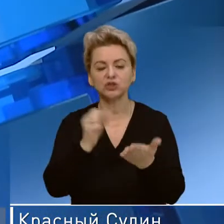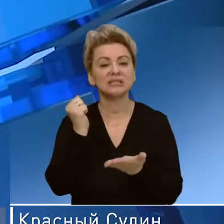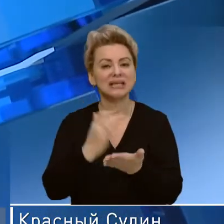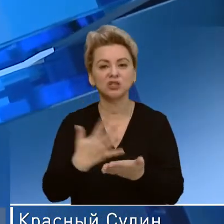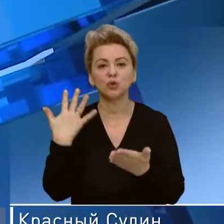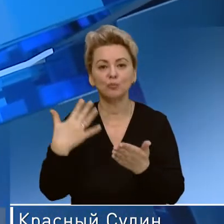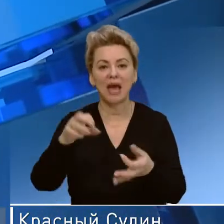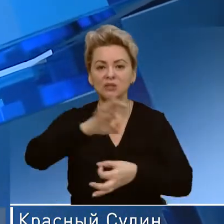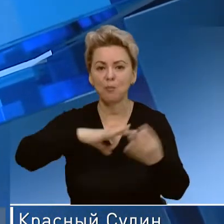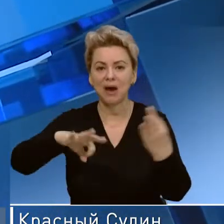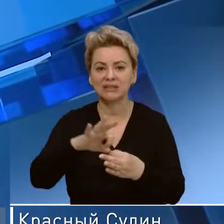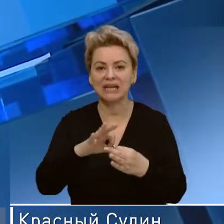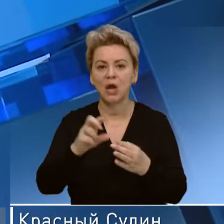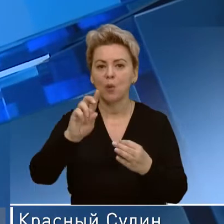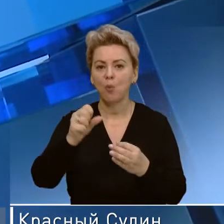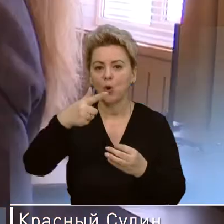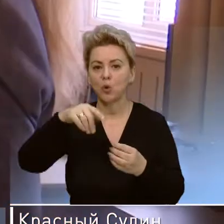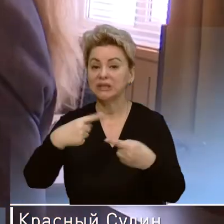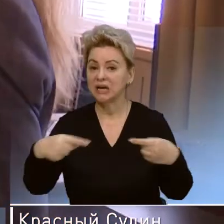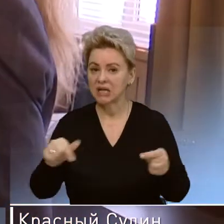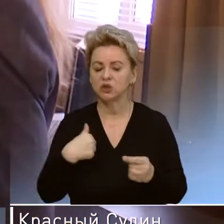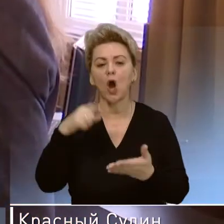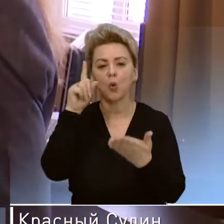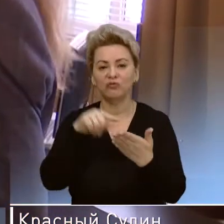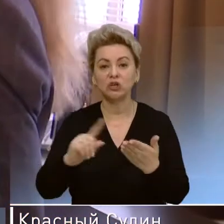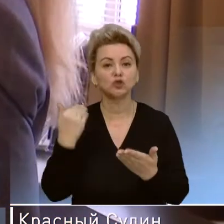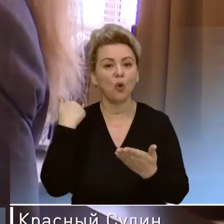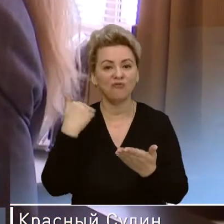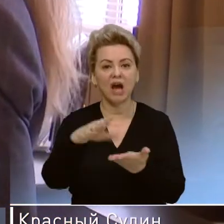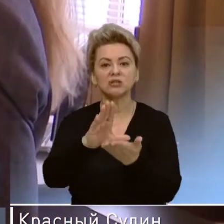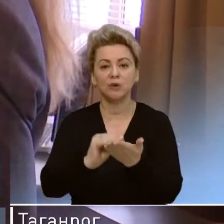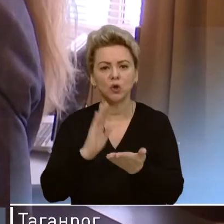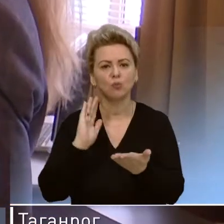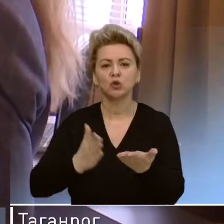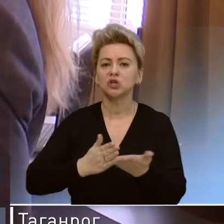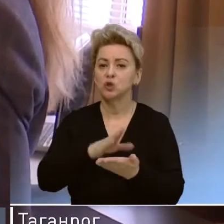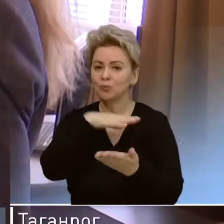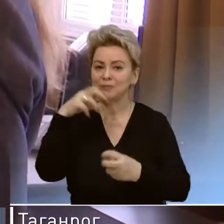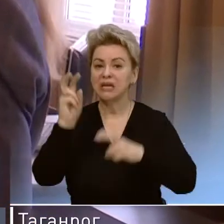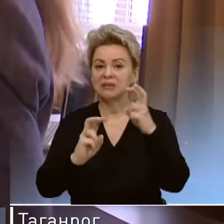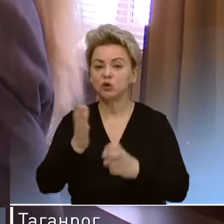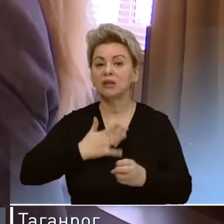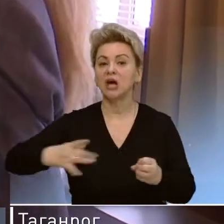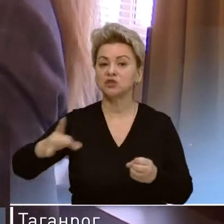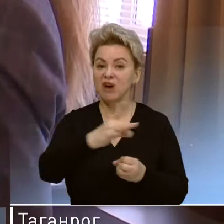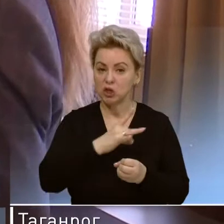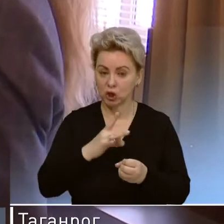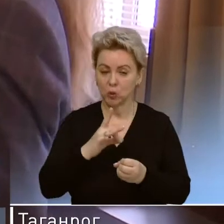сразу на 5 моделей дисковых «Барон». Я уверена, что ваш пример послужит многим предприятиям нашего